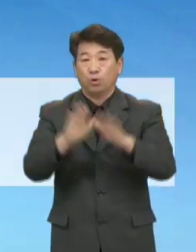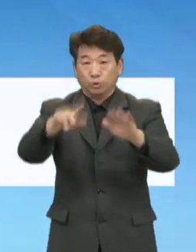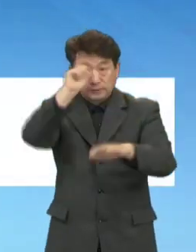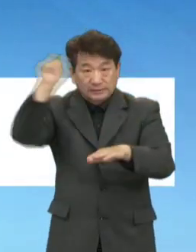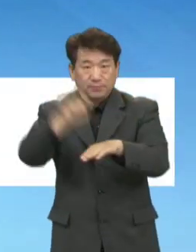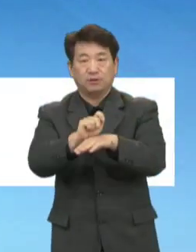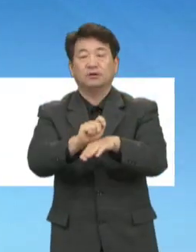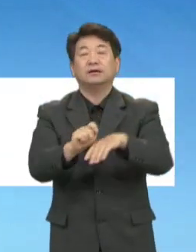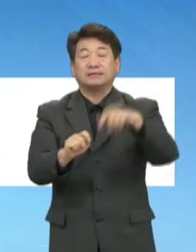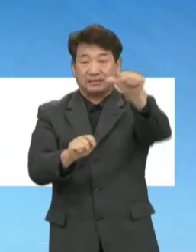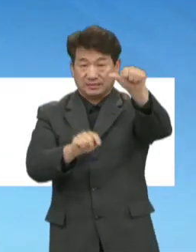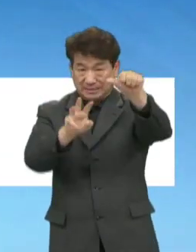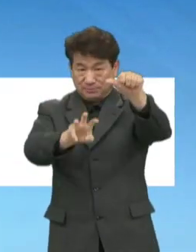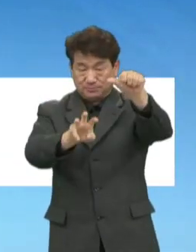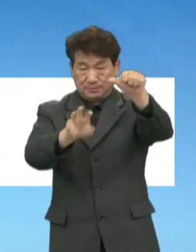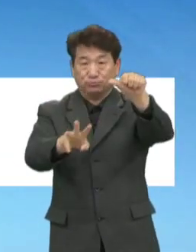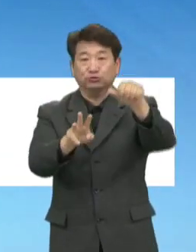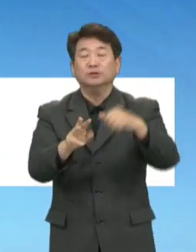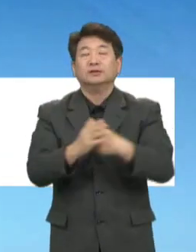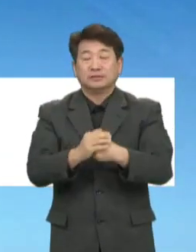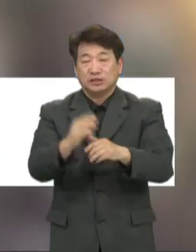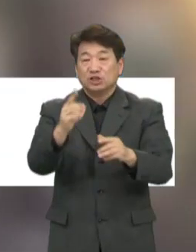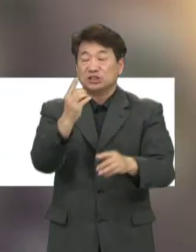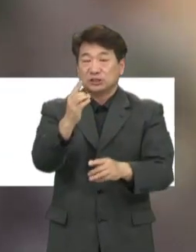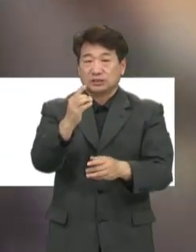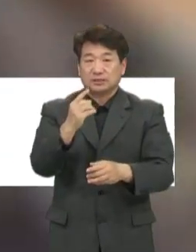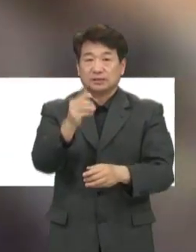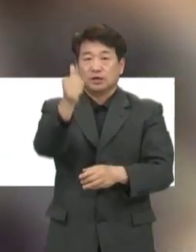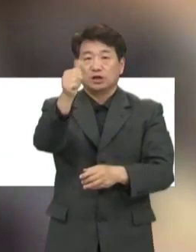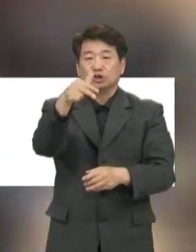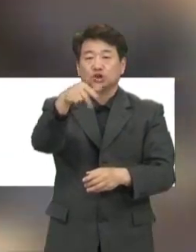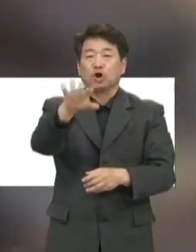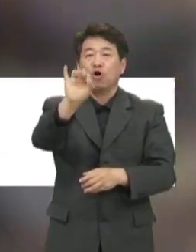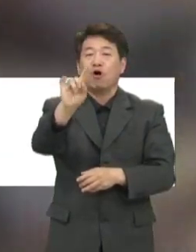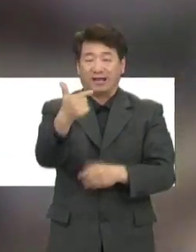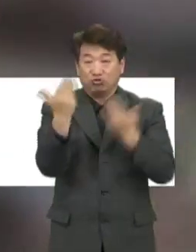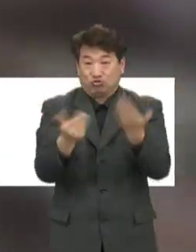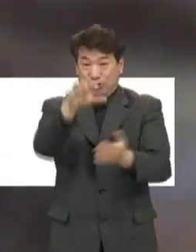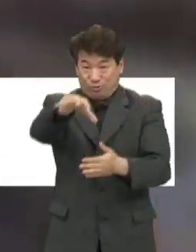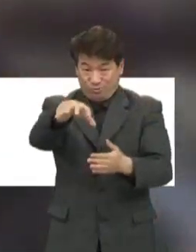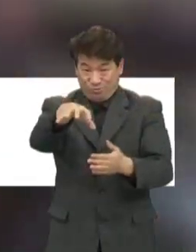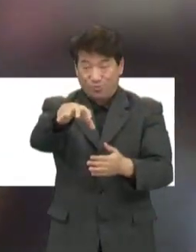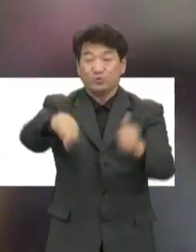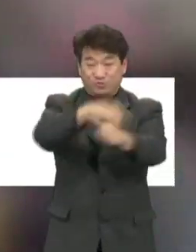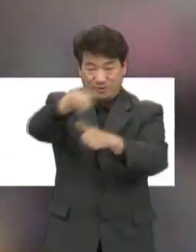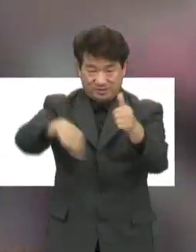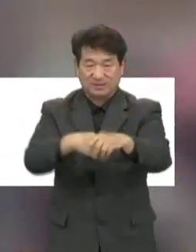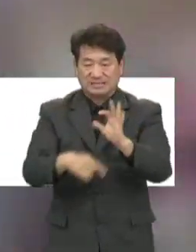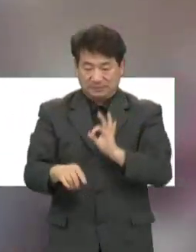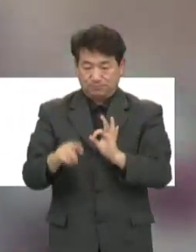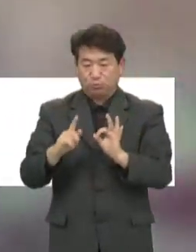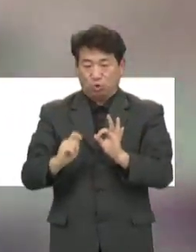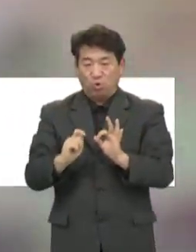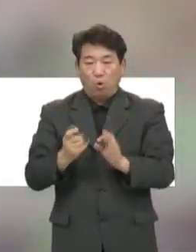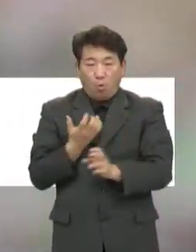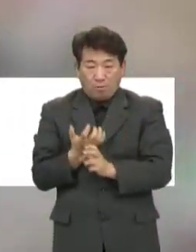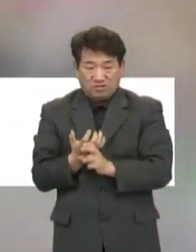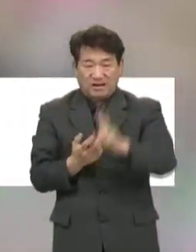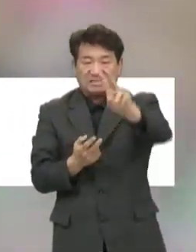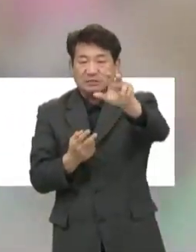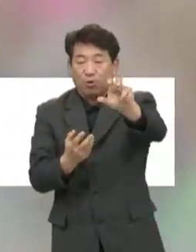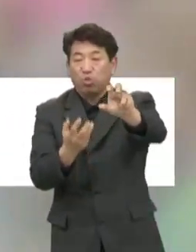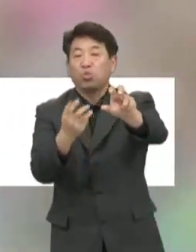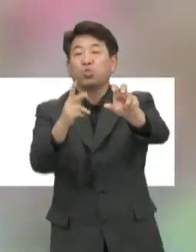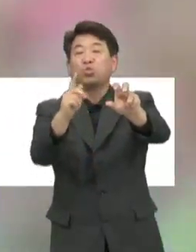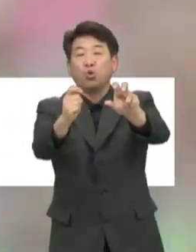오늘 새벽 5시 33분쯤 천안 논산고속도로 천안 방향 정안휴게소 입구에서 10톤 화물차가 25톤 화물차